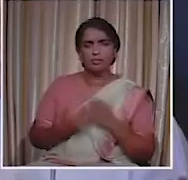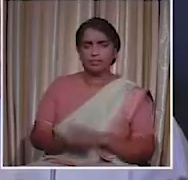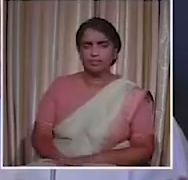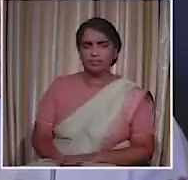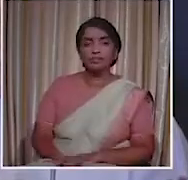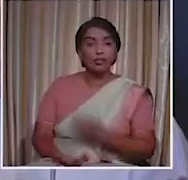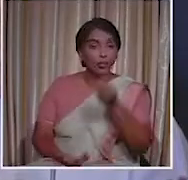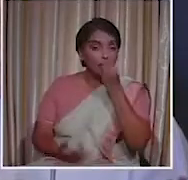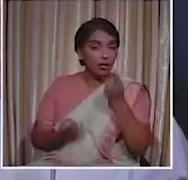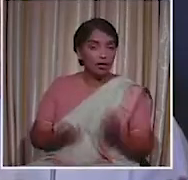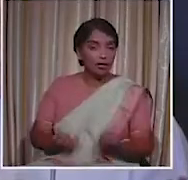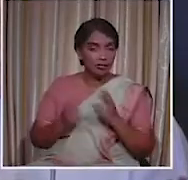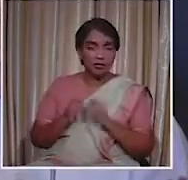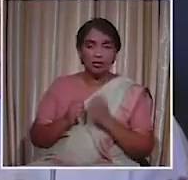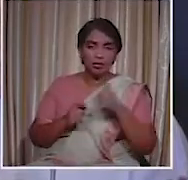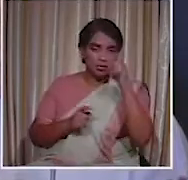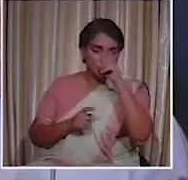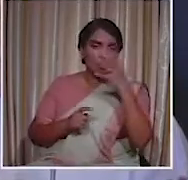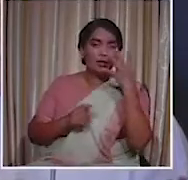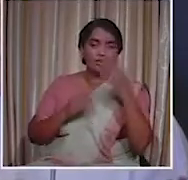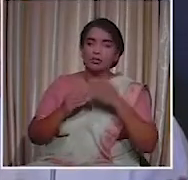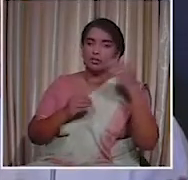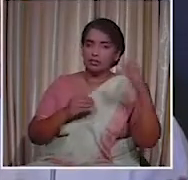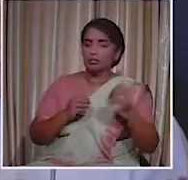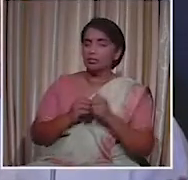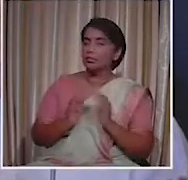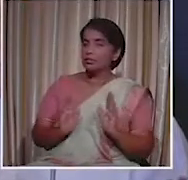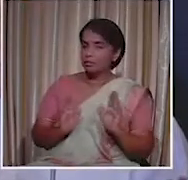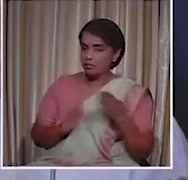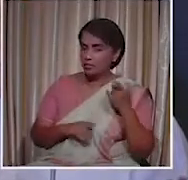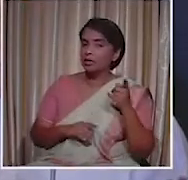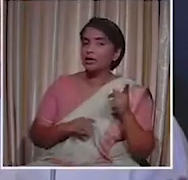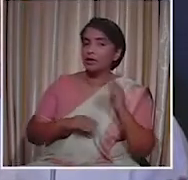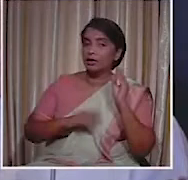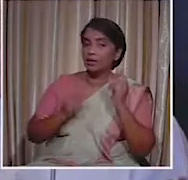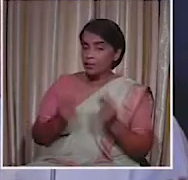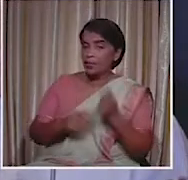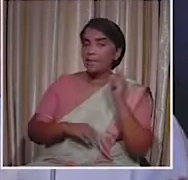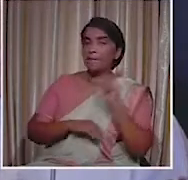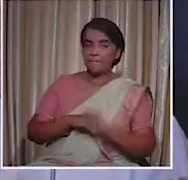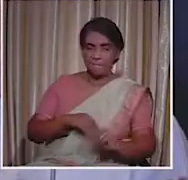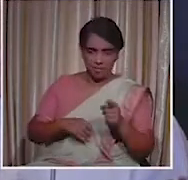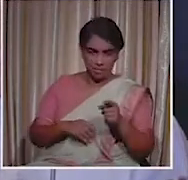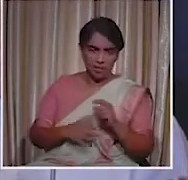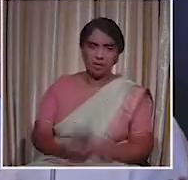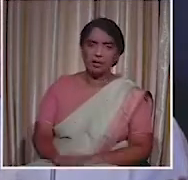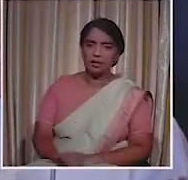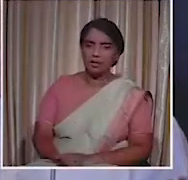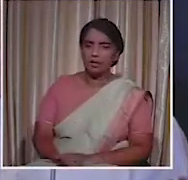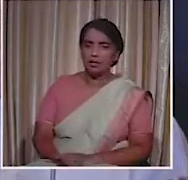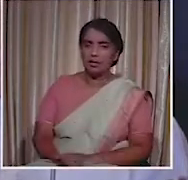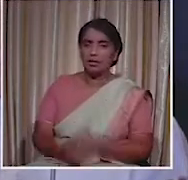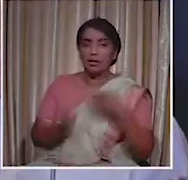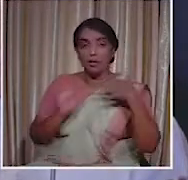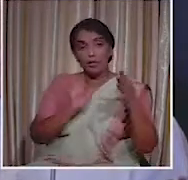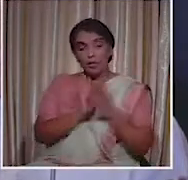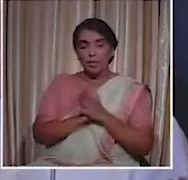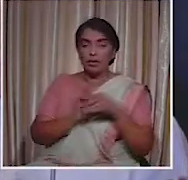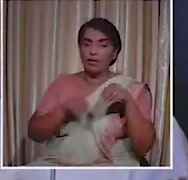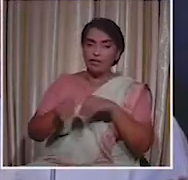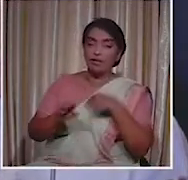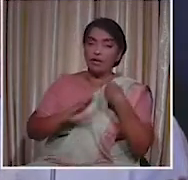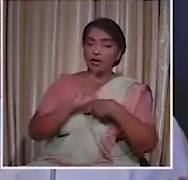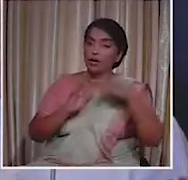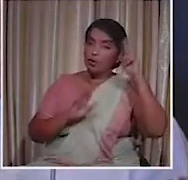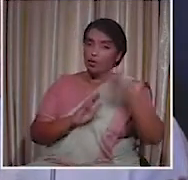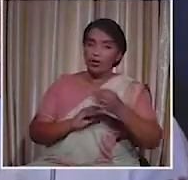ආහාර අර්බුදය විසීම සඳහා ඉදිරි මාස 4 තුල ක්‍රියාවට නංවන කඩිනම් සැලසුම එක්ව වවමු රට දිනවමු ජාතික